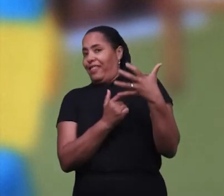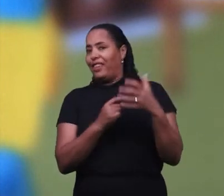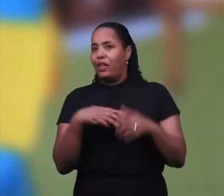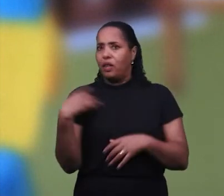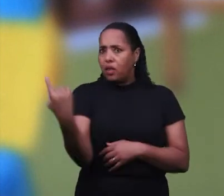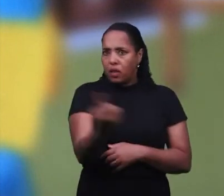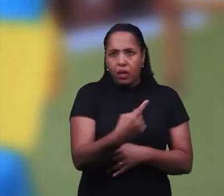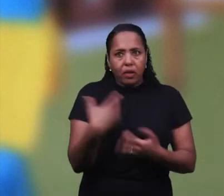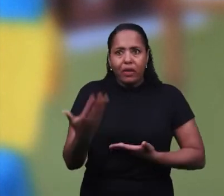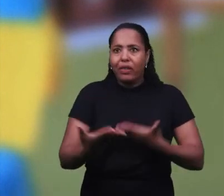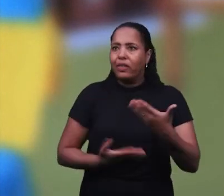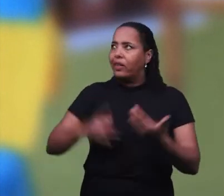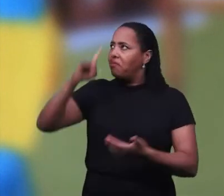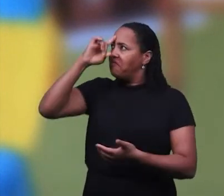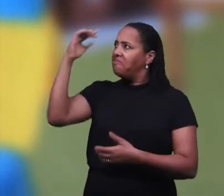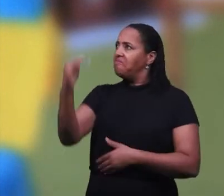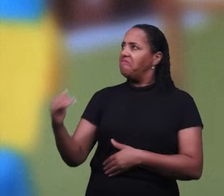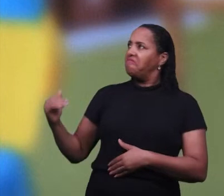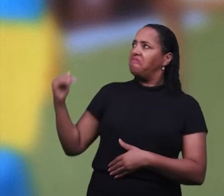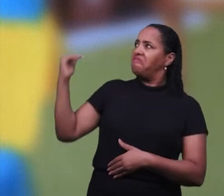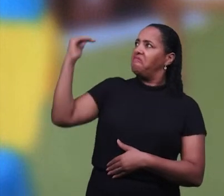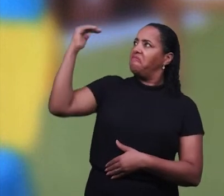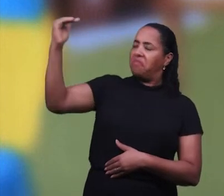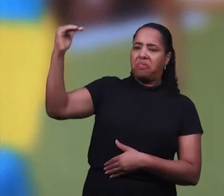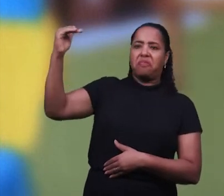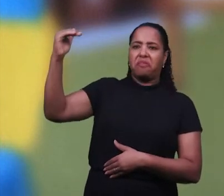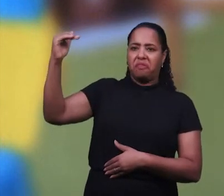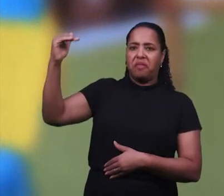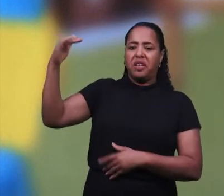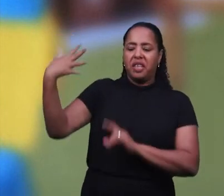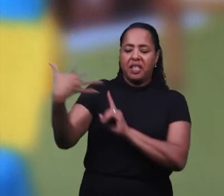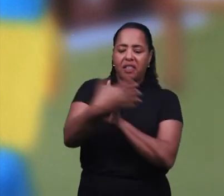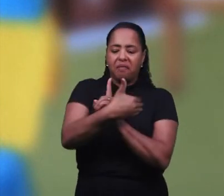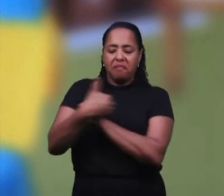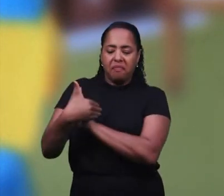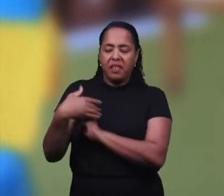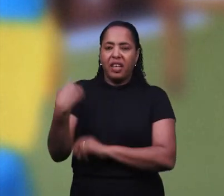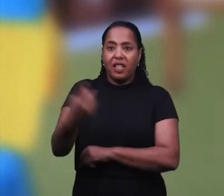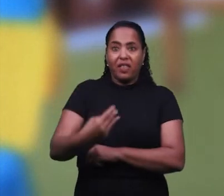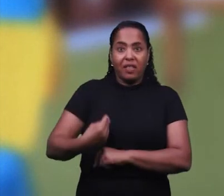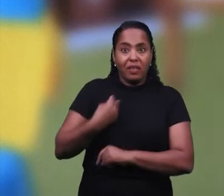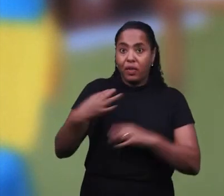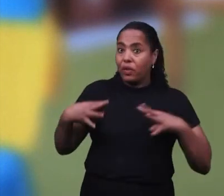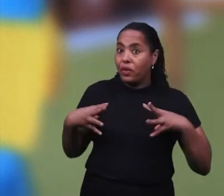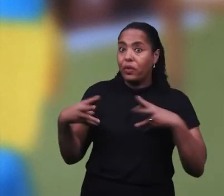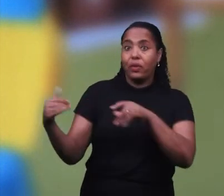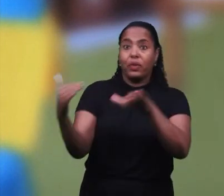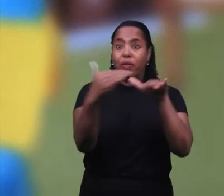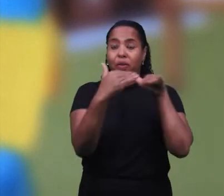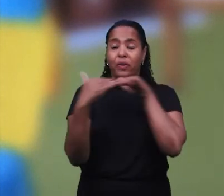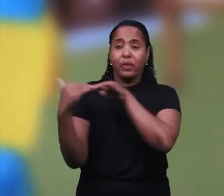qui se mettent devant nous. Nous sommes serviteurs d'un Dieu qui nous préserve et nous tous,